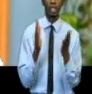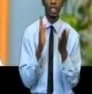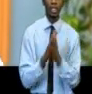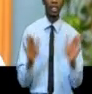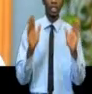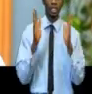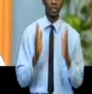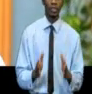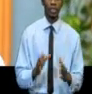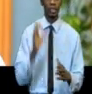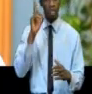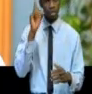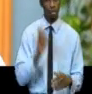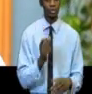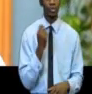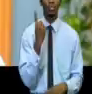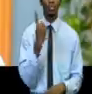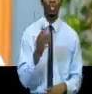et le bas.